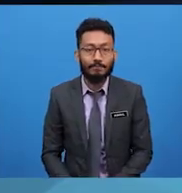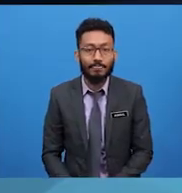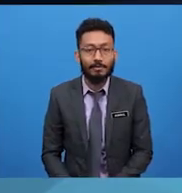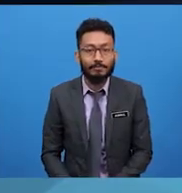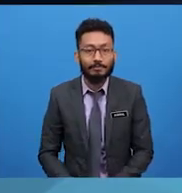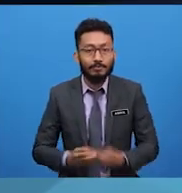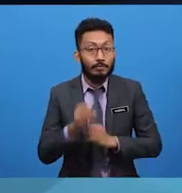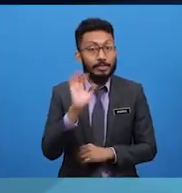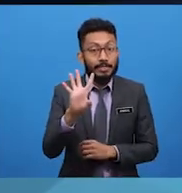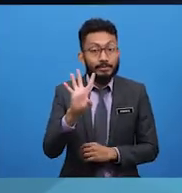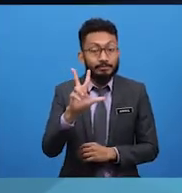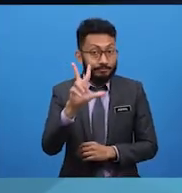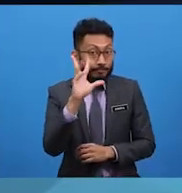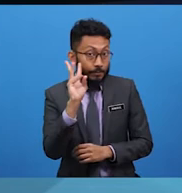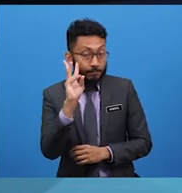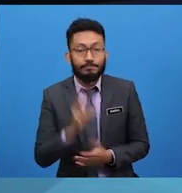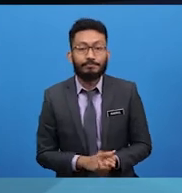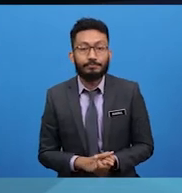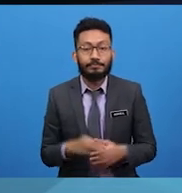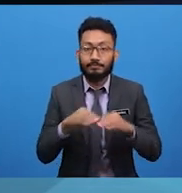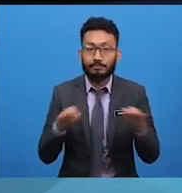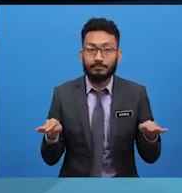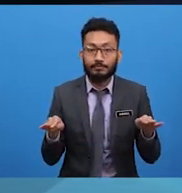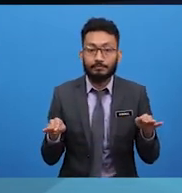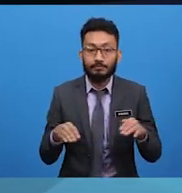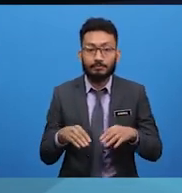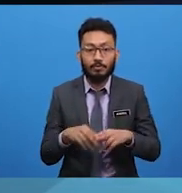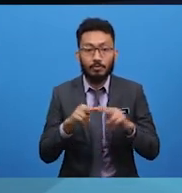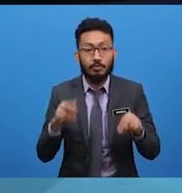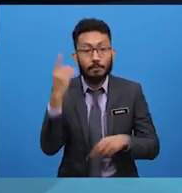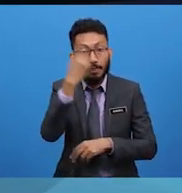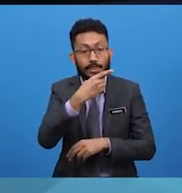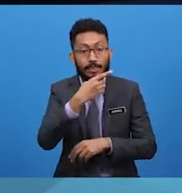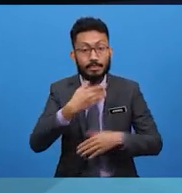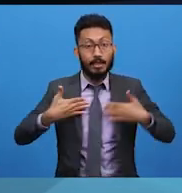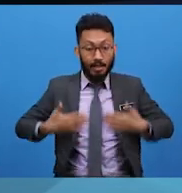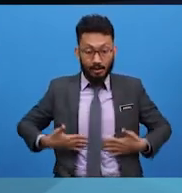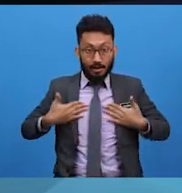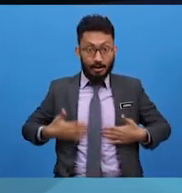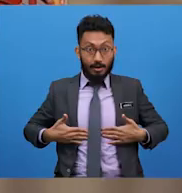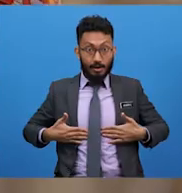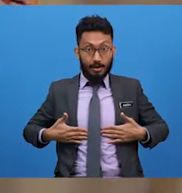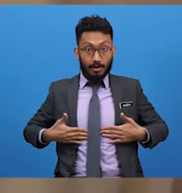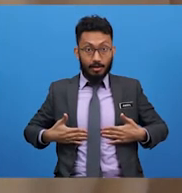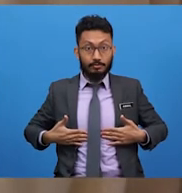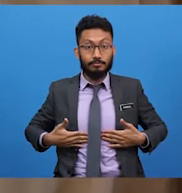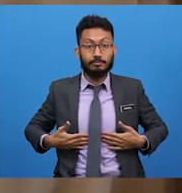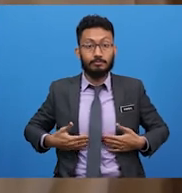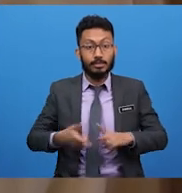Keenam, jarak mercu dada. Ukur dari mercu dada kanan ke mercu dada kiri.